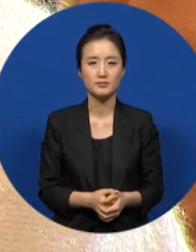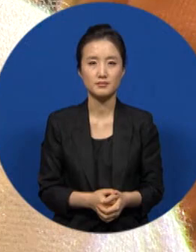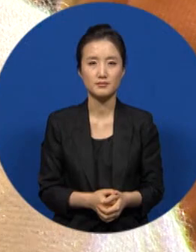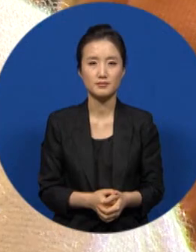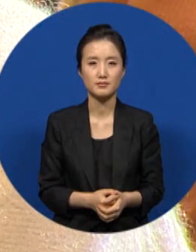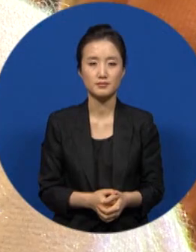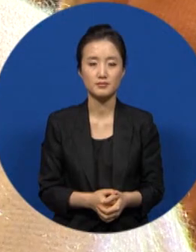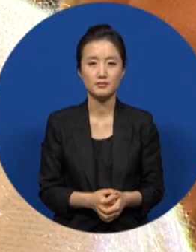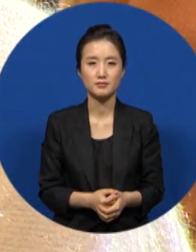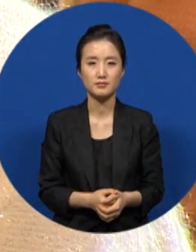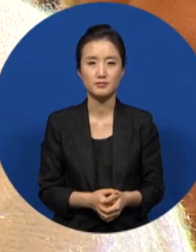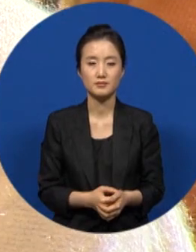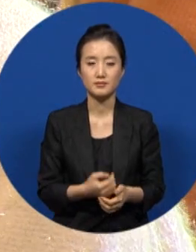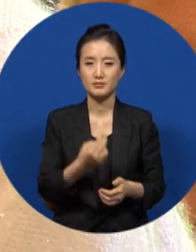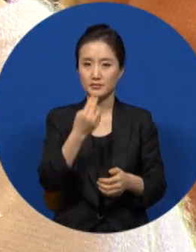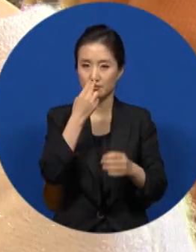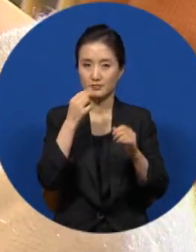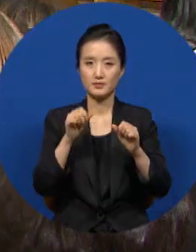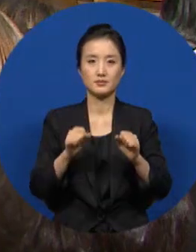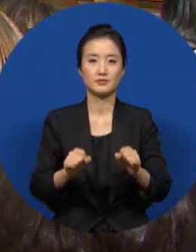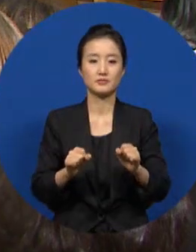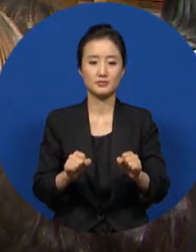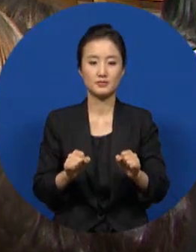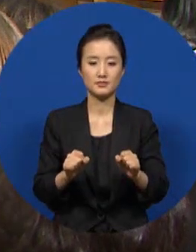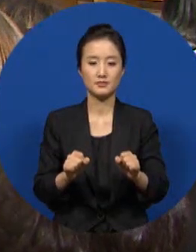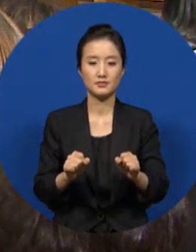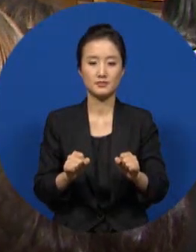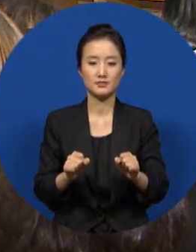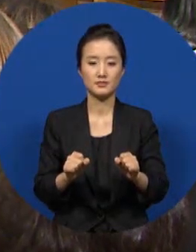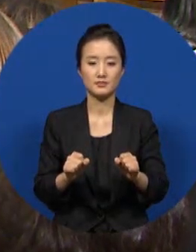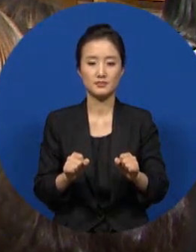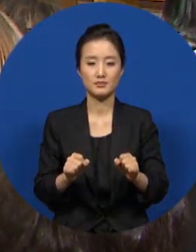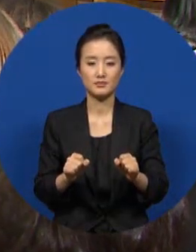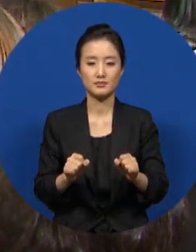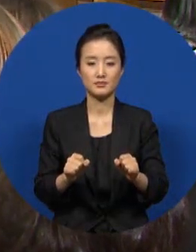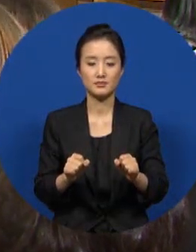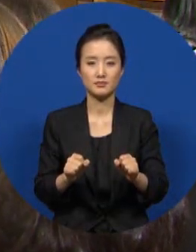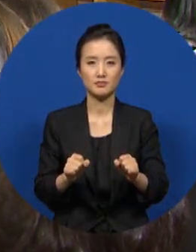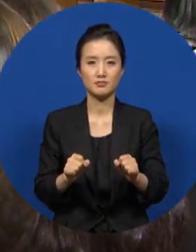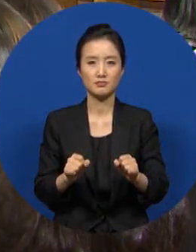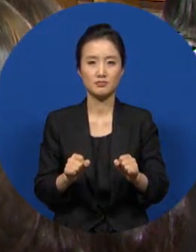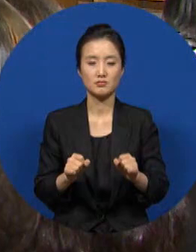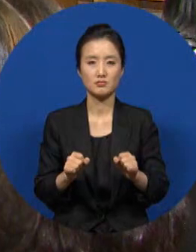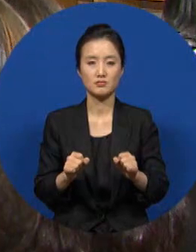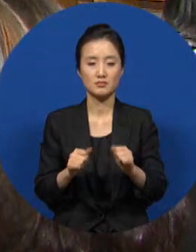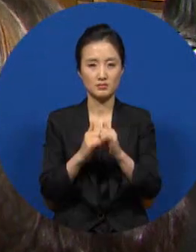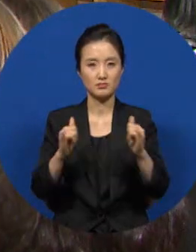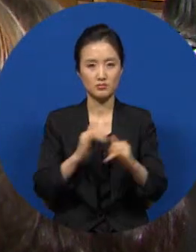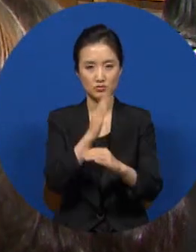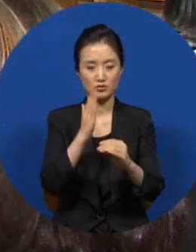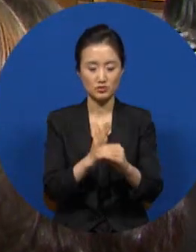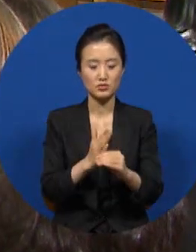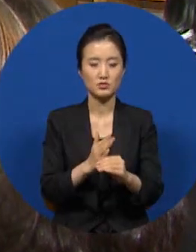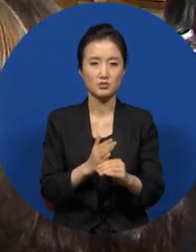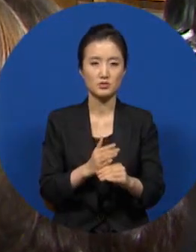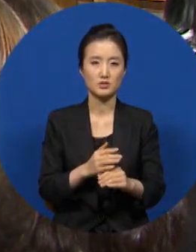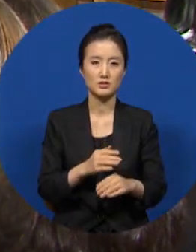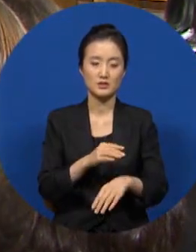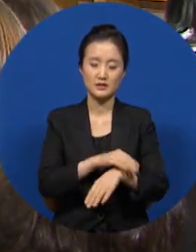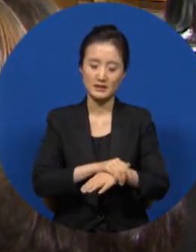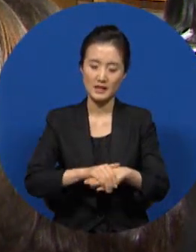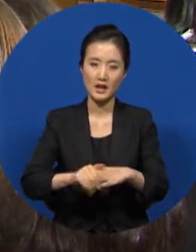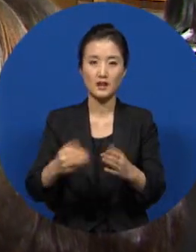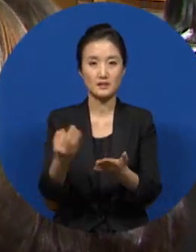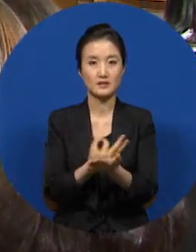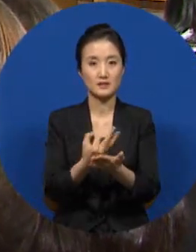거예요. 자, 살아있는 제일 아주 속된 말로 잘 나가신다는 빌 게이츠 분이 빌 게이츠 회장이 그렇게 얘기를 하고 있어요. 시운이 맞아야